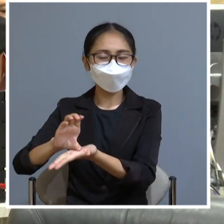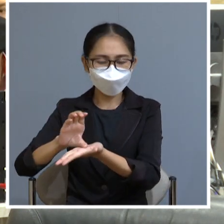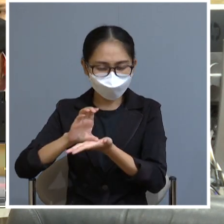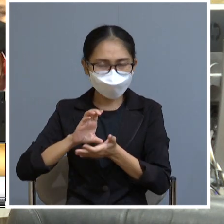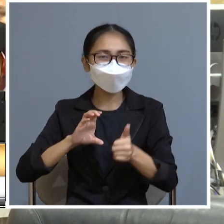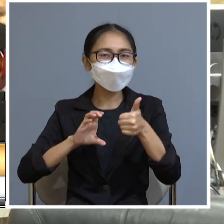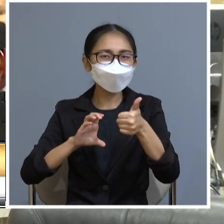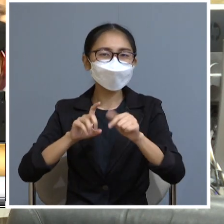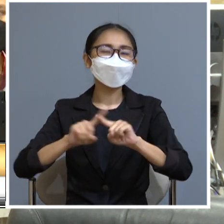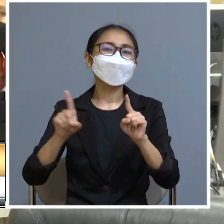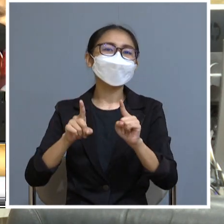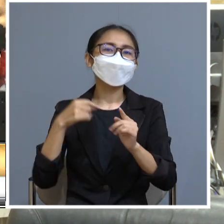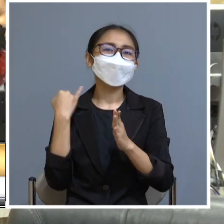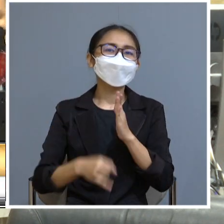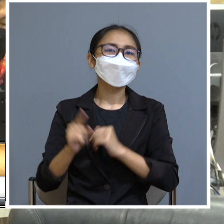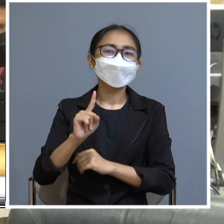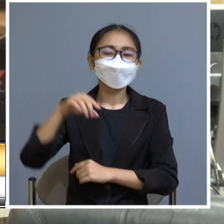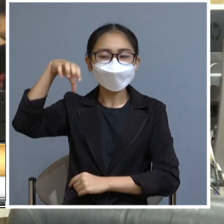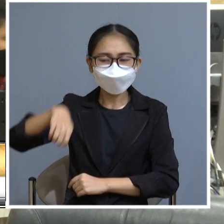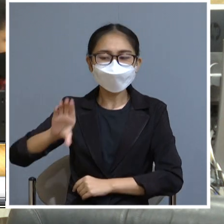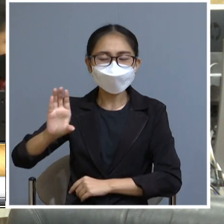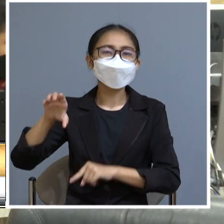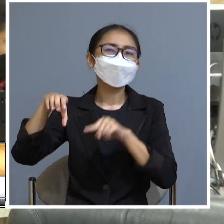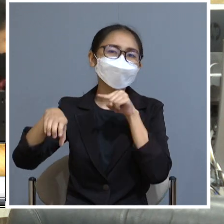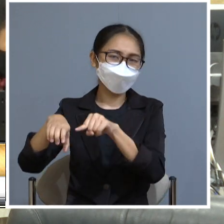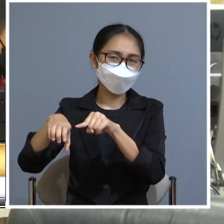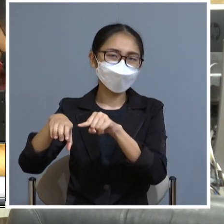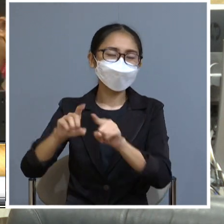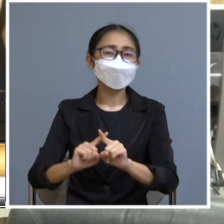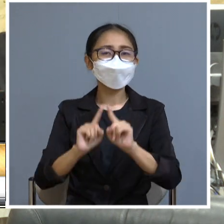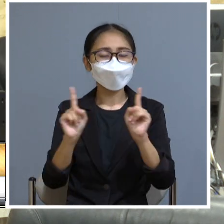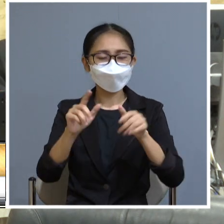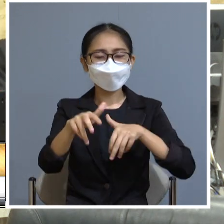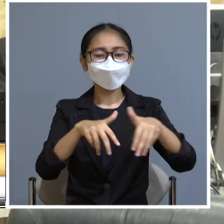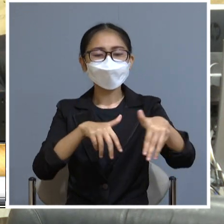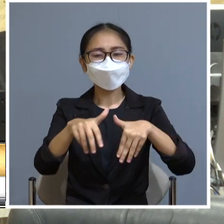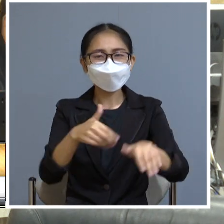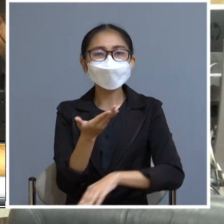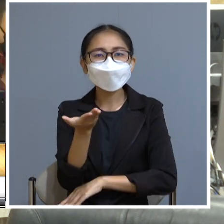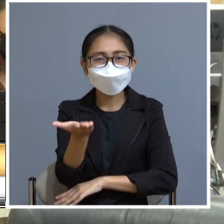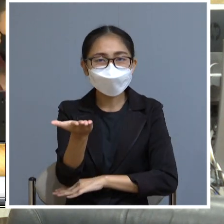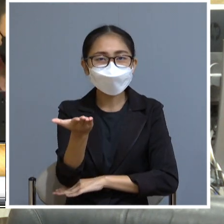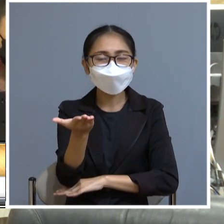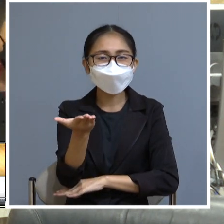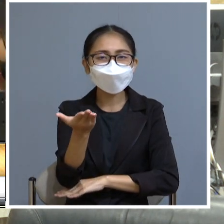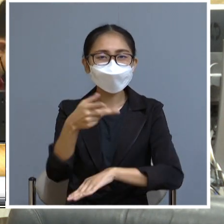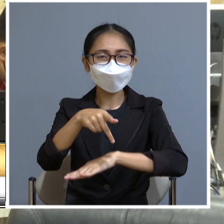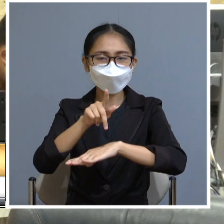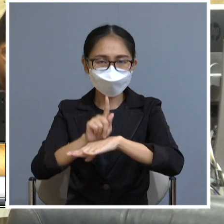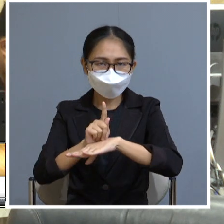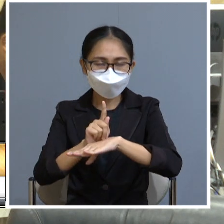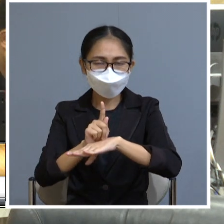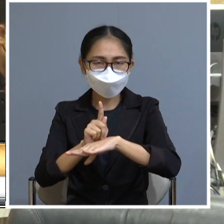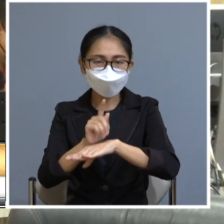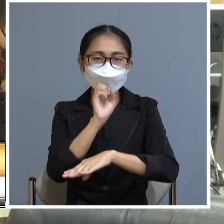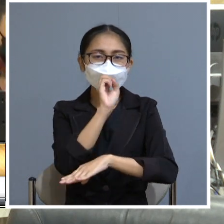แตว่าเป็คามผดของผู้ทประมูลได้แต่เพีงแต่ว่า พี่น้เกษตกรขอล้องนะครัขอร้องทานประทานผ่านประยังท